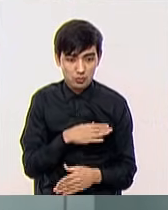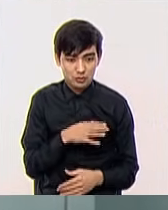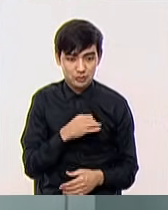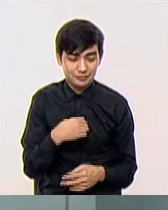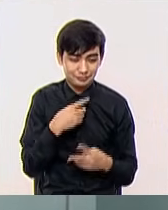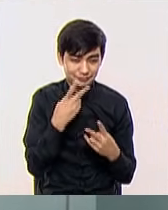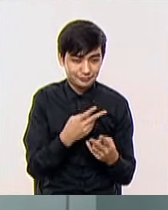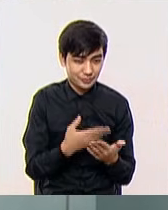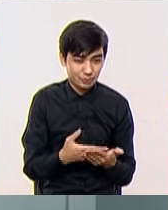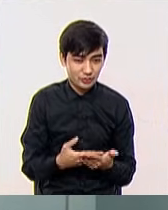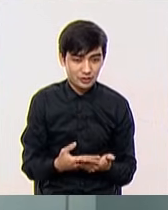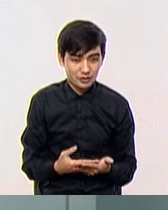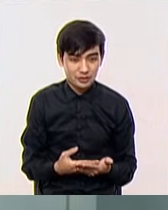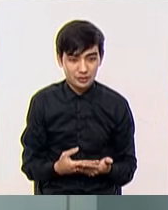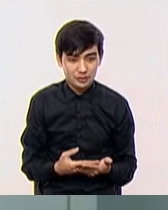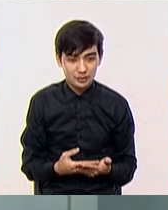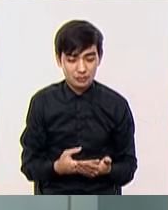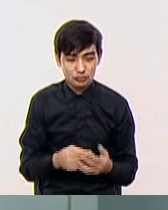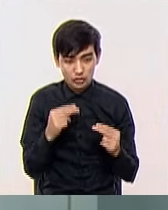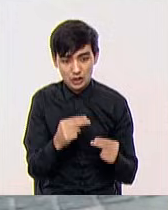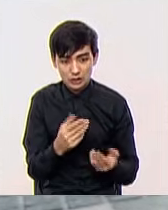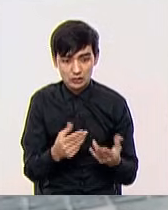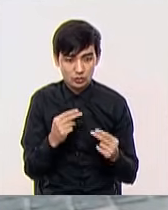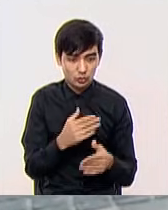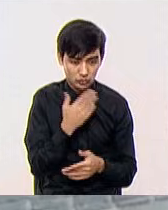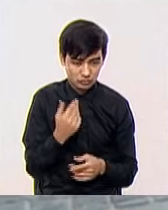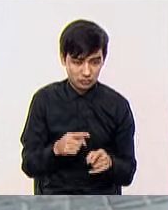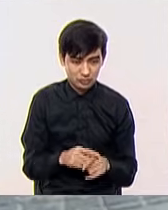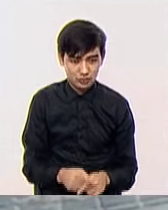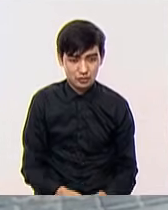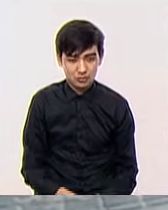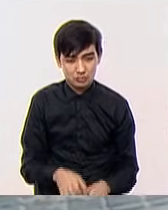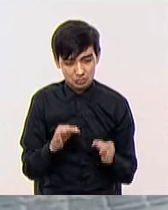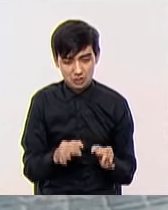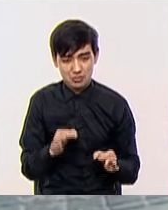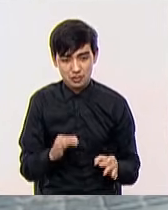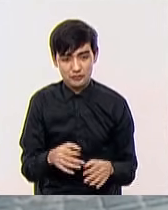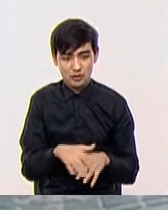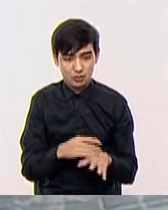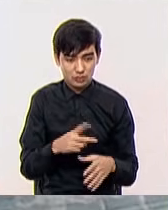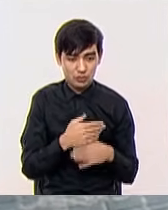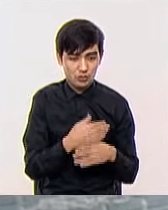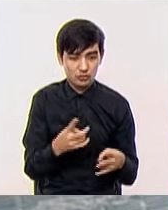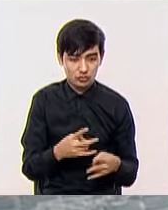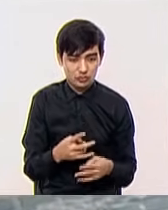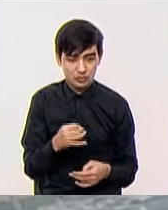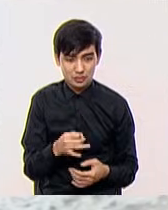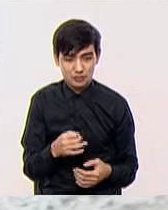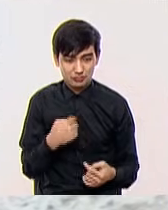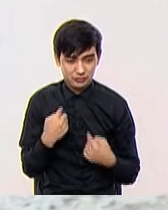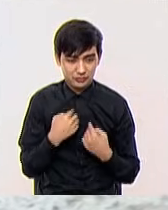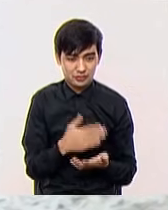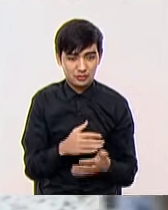қалай қарағанда әділет па, әділет емес па сол? Дұрыс қой, дұрыс қой. Халыққа көмектесу керек қой, қиналып тұр ғой